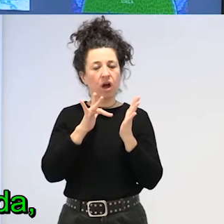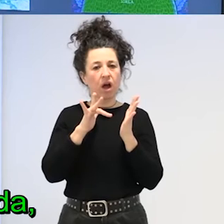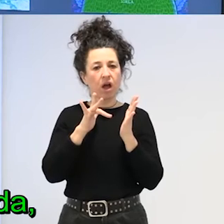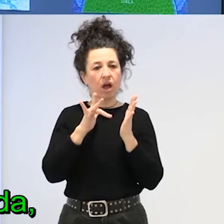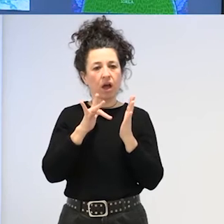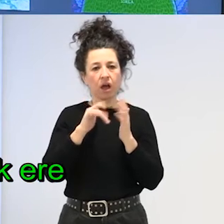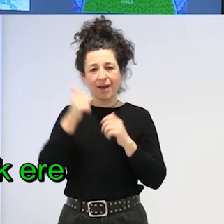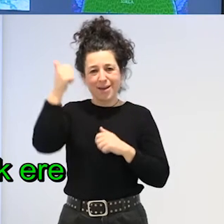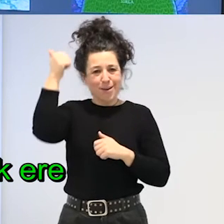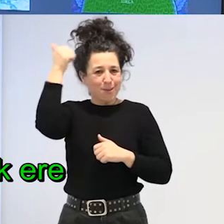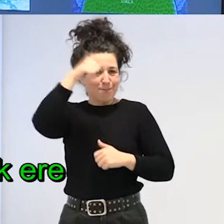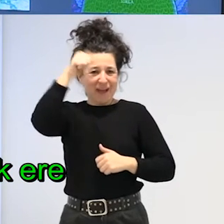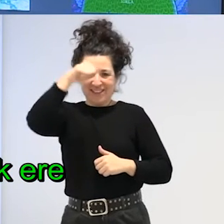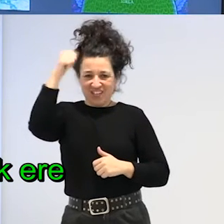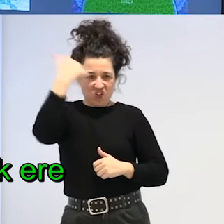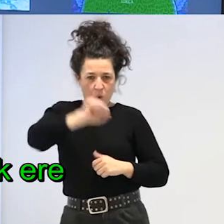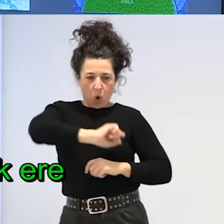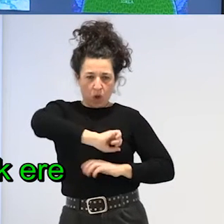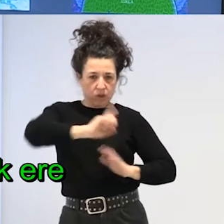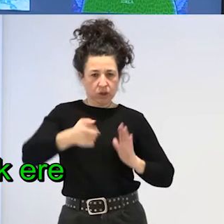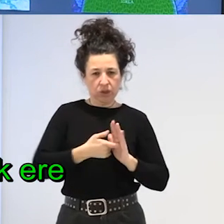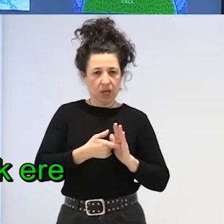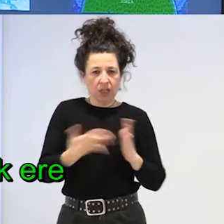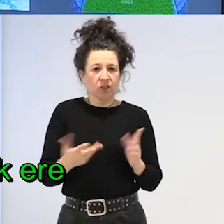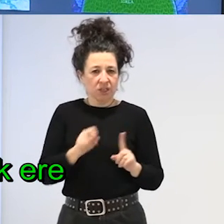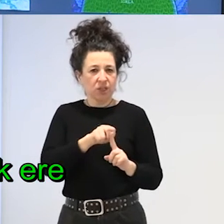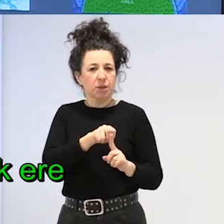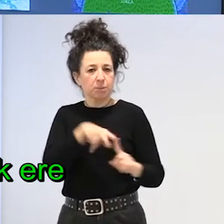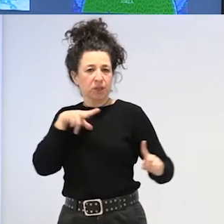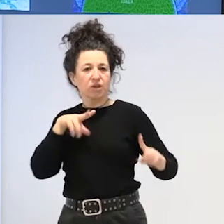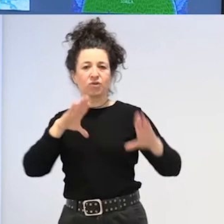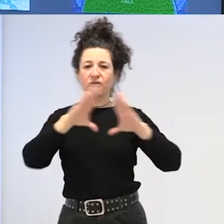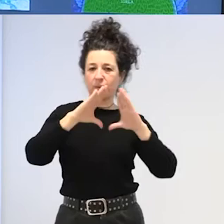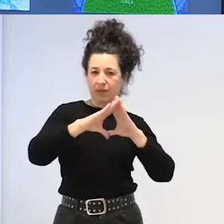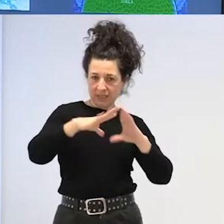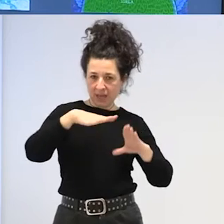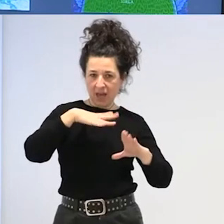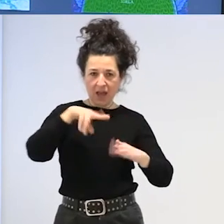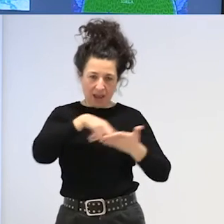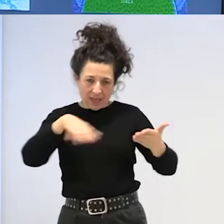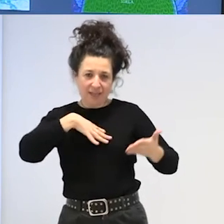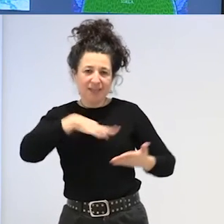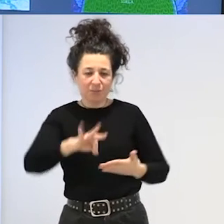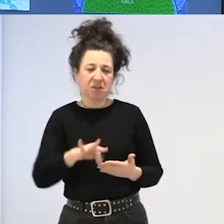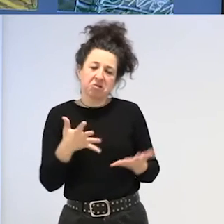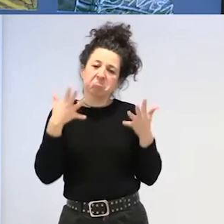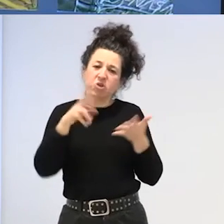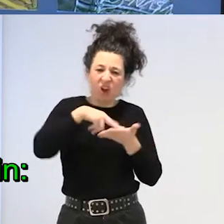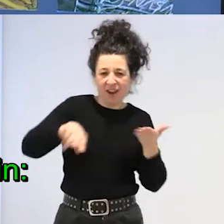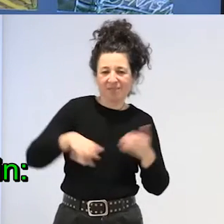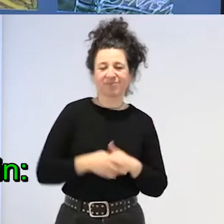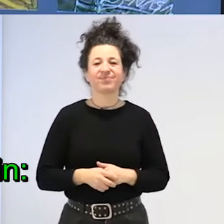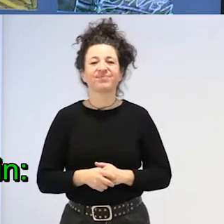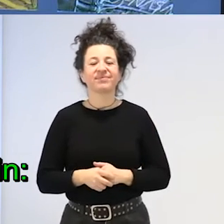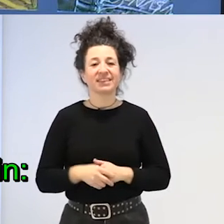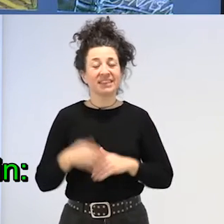matxirulo totala da, oza, beraz, bai, ikuspuntu feminista batetik ere irakurri daiteke, eta hori irakurri. Eta